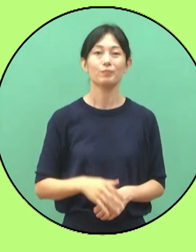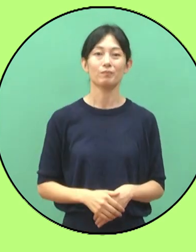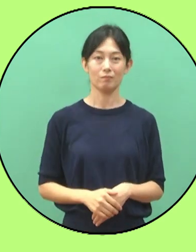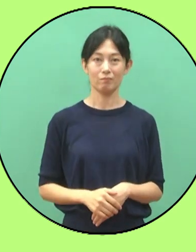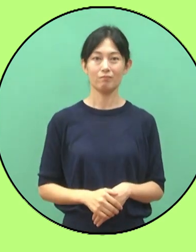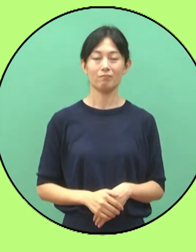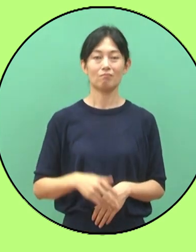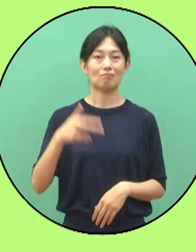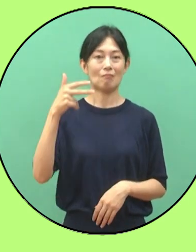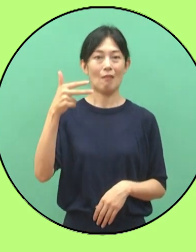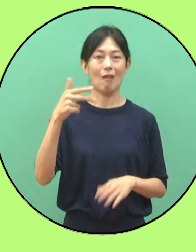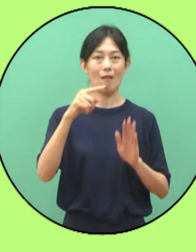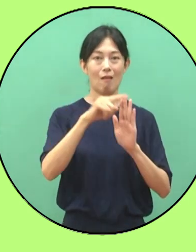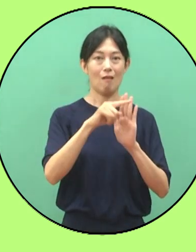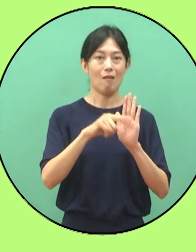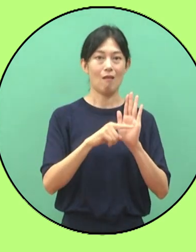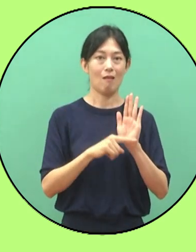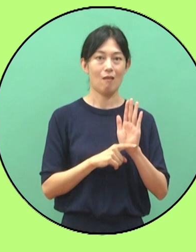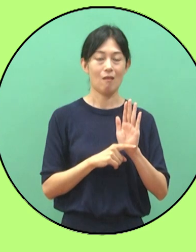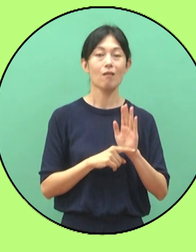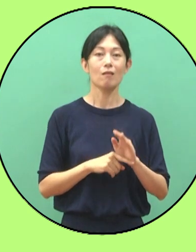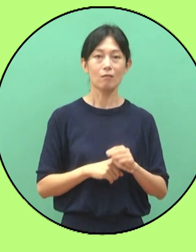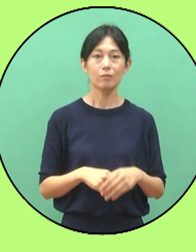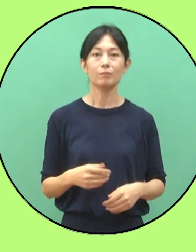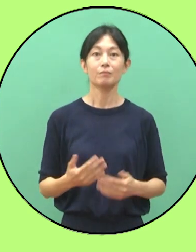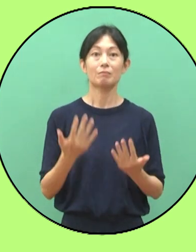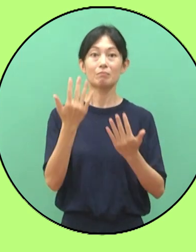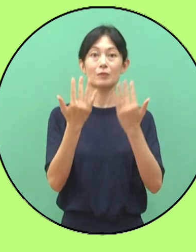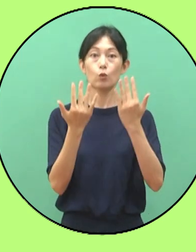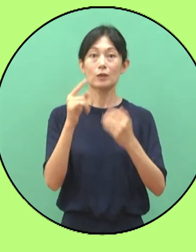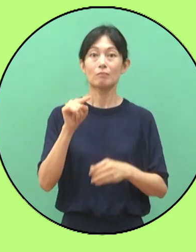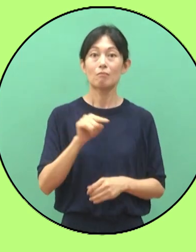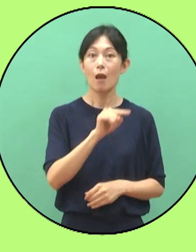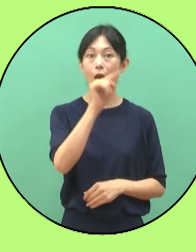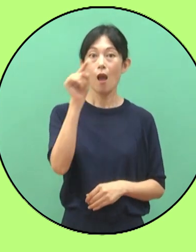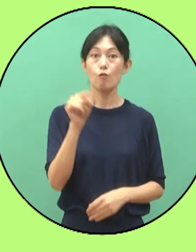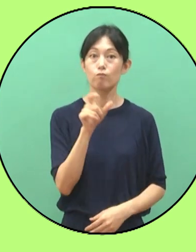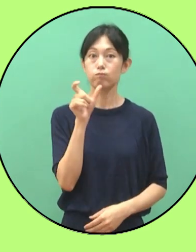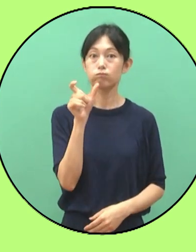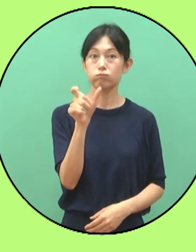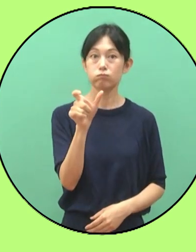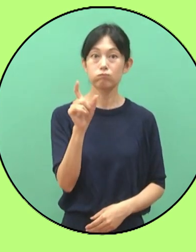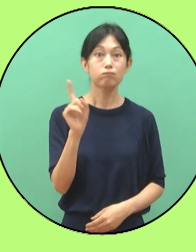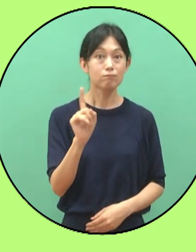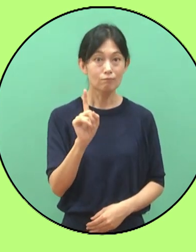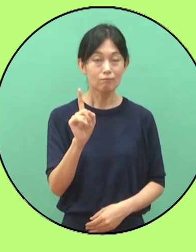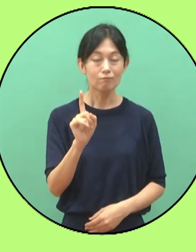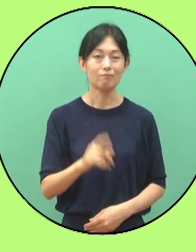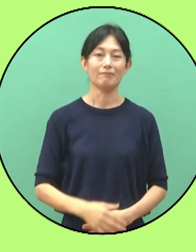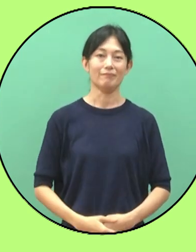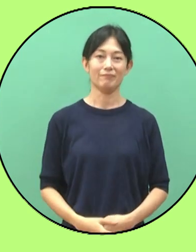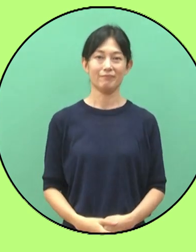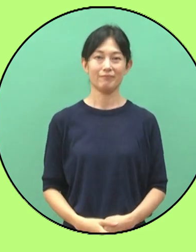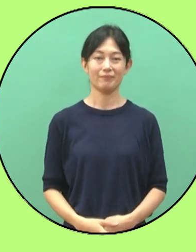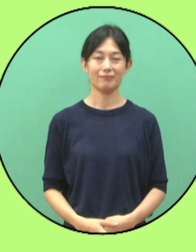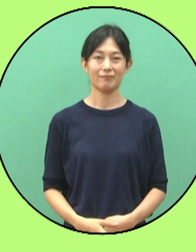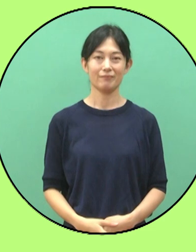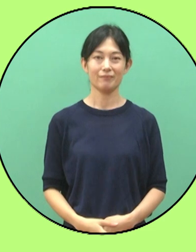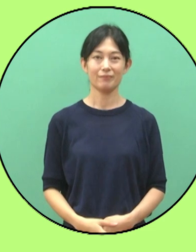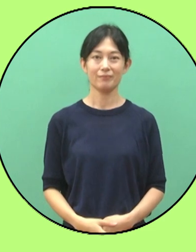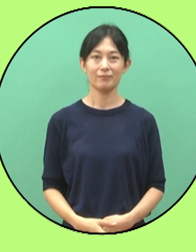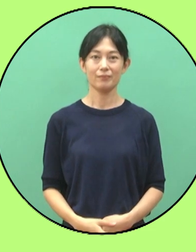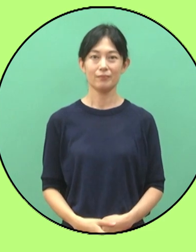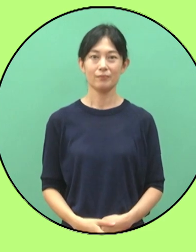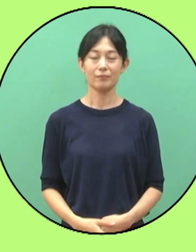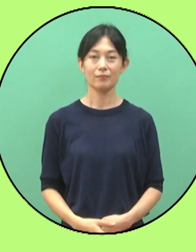7つの健康行動、この7つあるんですけども、この緑の丸に入ってるところをちょっと見て考えてい